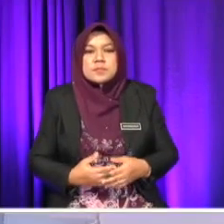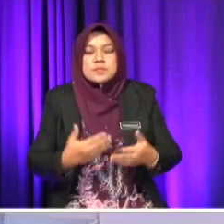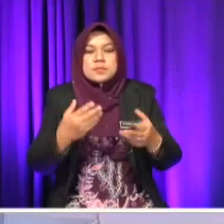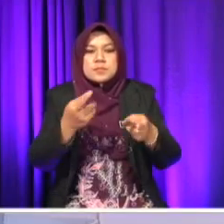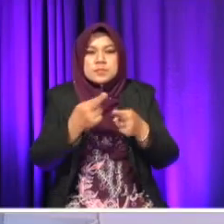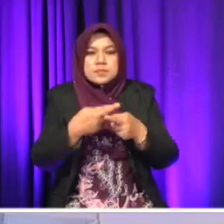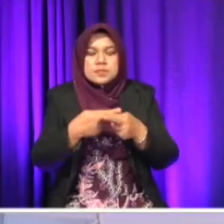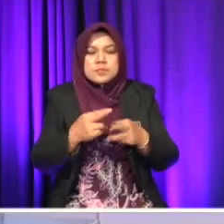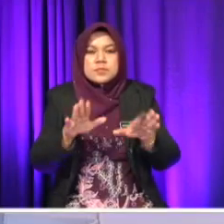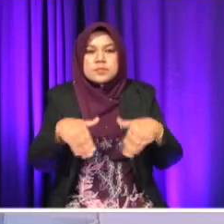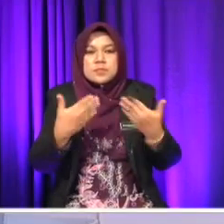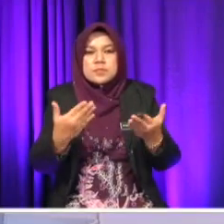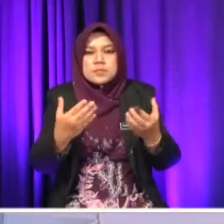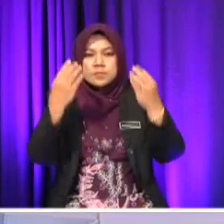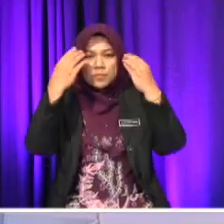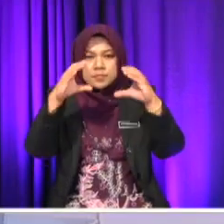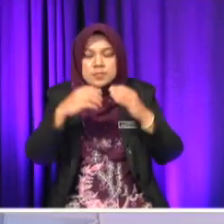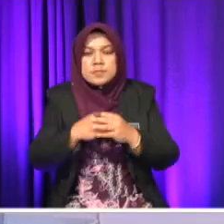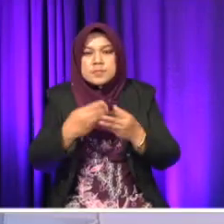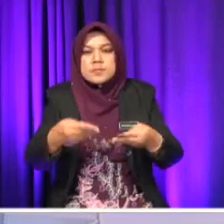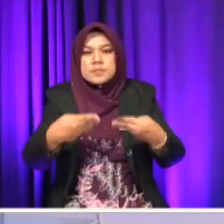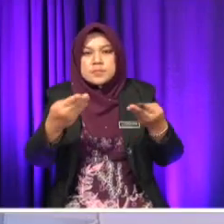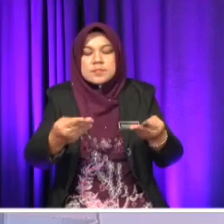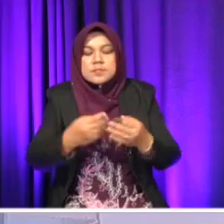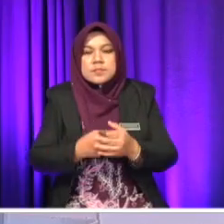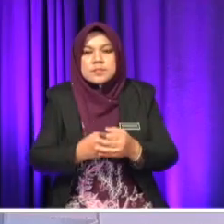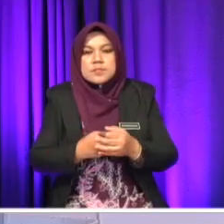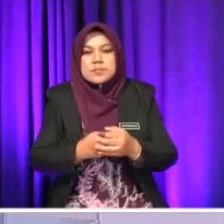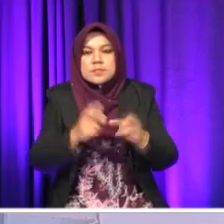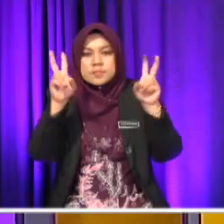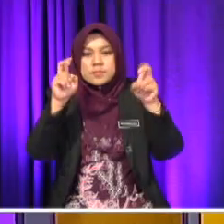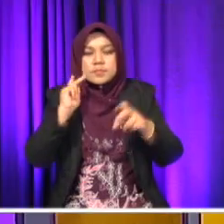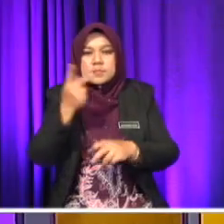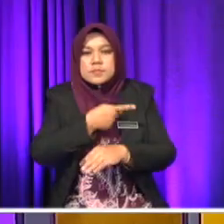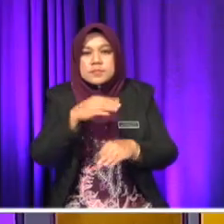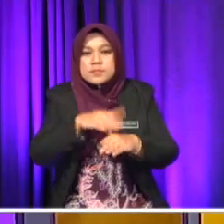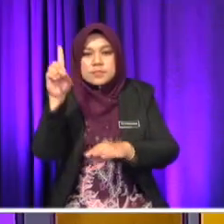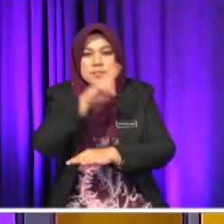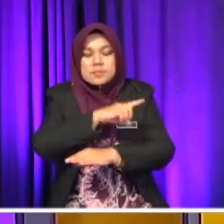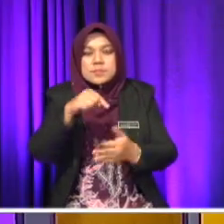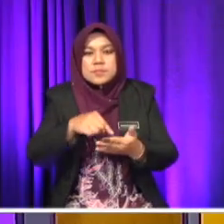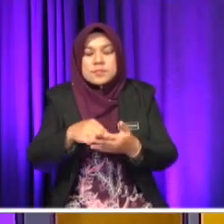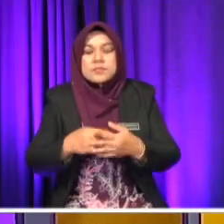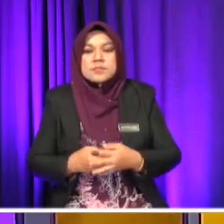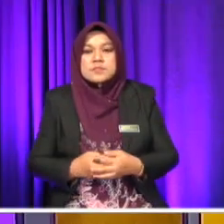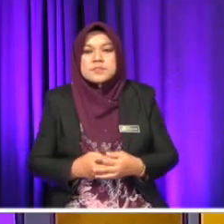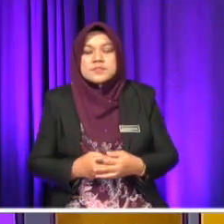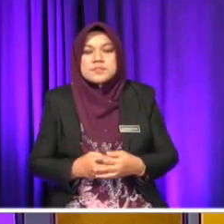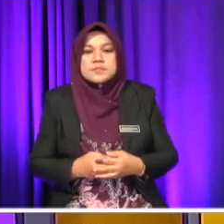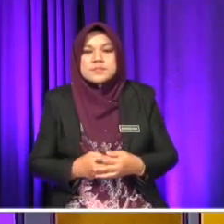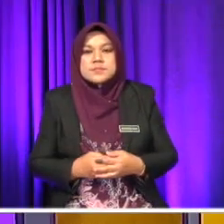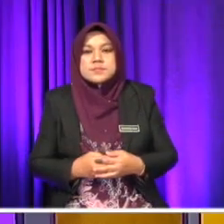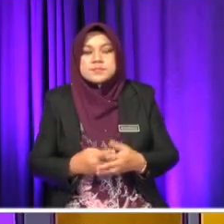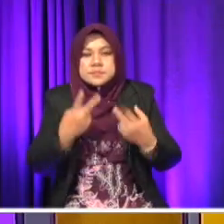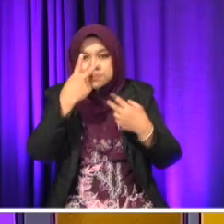rumusannya Bagaimana berikan ini tentang topik kita hari ini Baiklah Irfan dan juga murid-murid yang berada di dalam Google nih yang